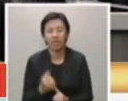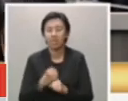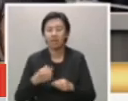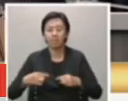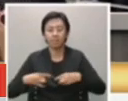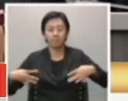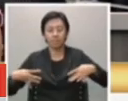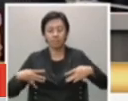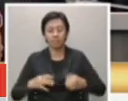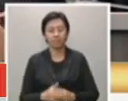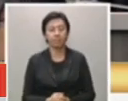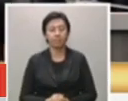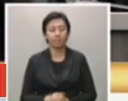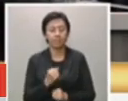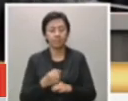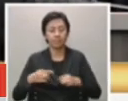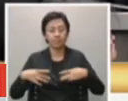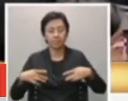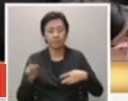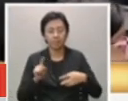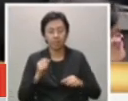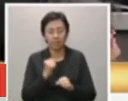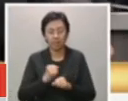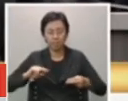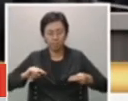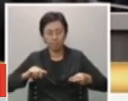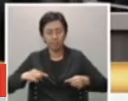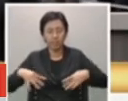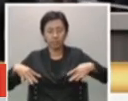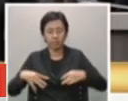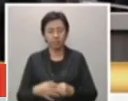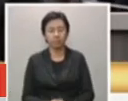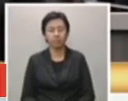ดบางครั้งทำผิดฝาผิดตัว